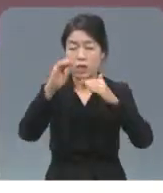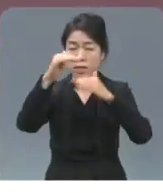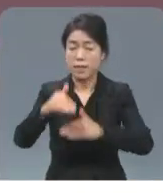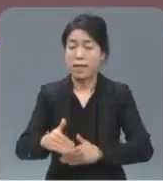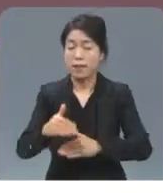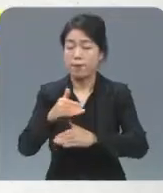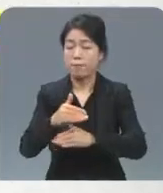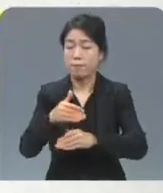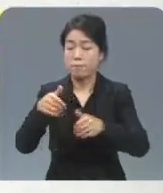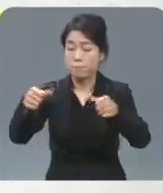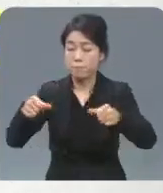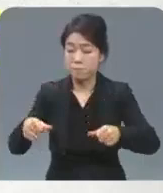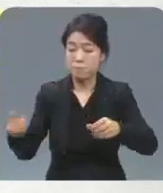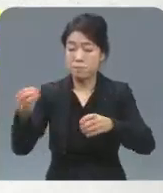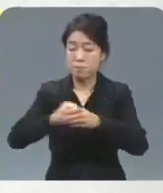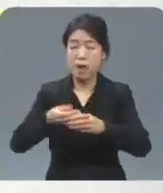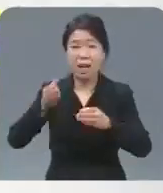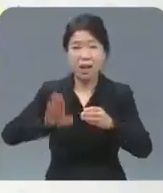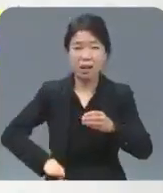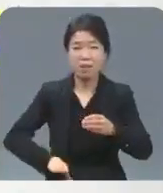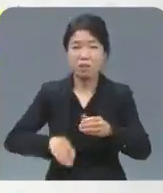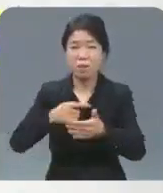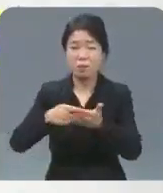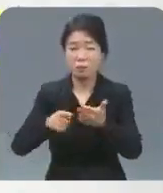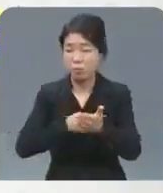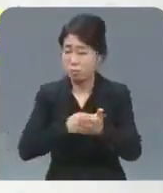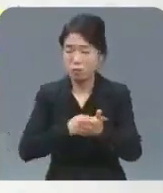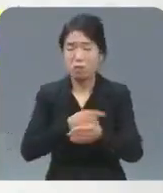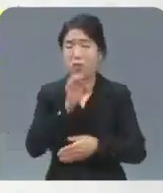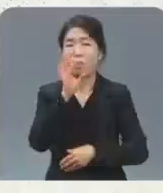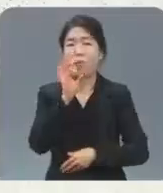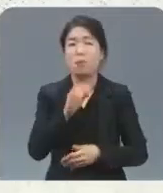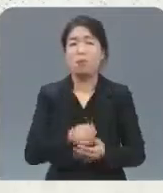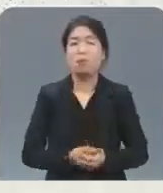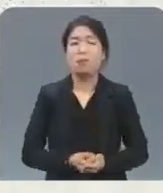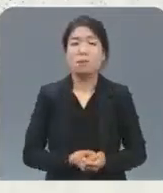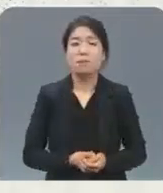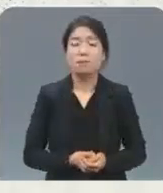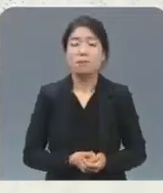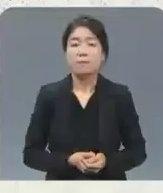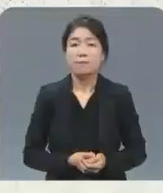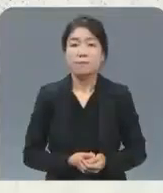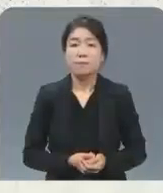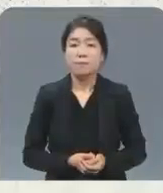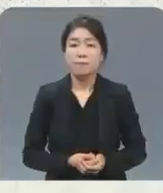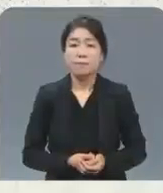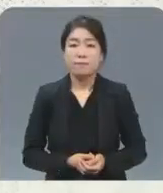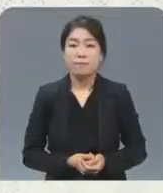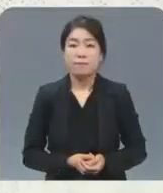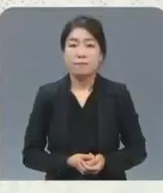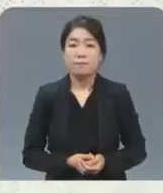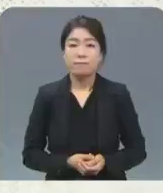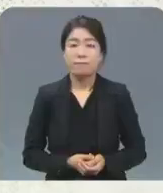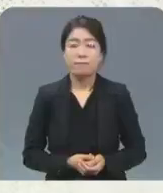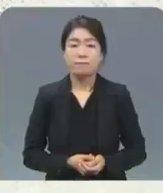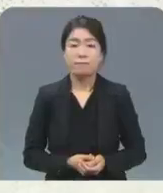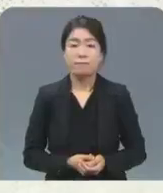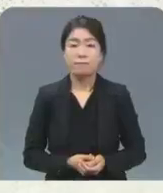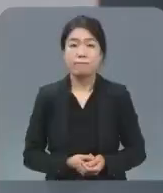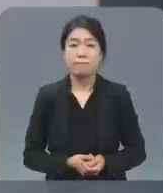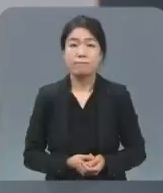MOU에 담았지만 현실적으로 보상받는 건 역시 쉽지 않습니다. KBS 뉴스 이성각입니다.